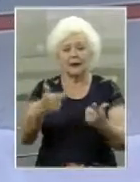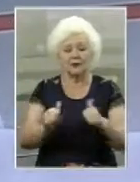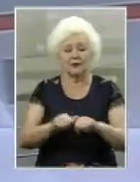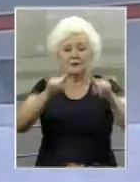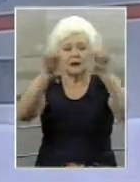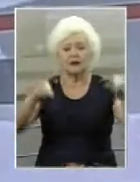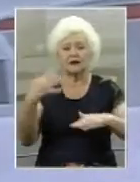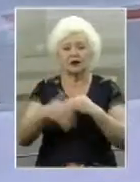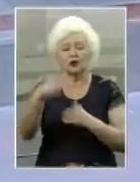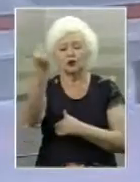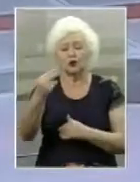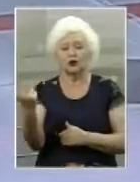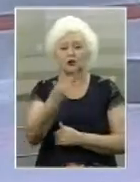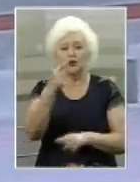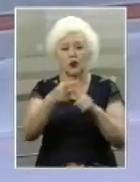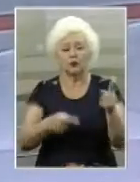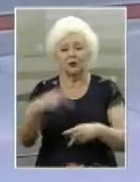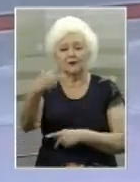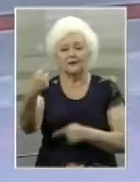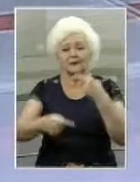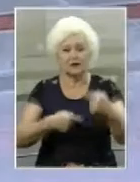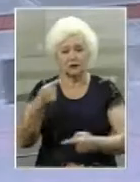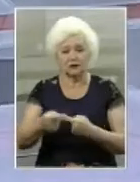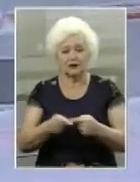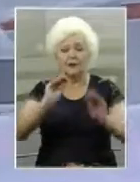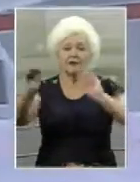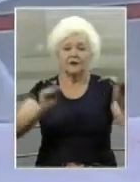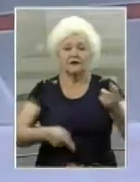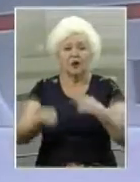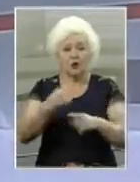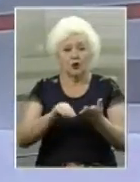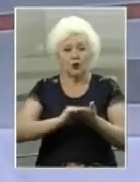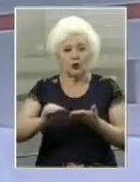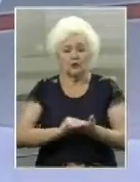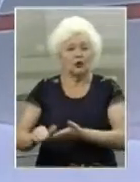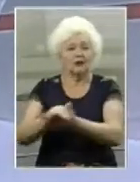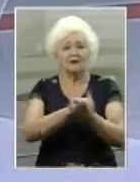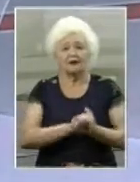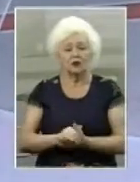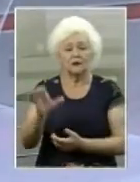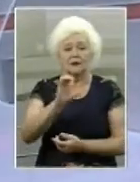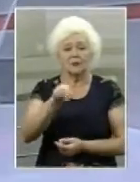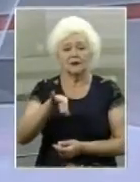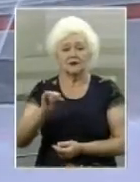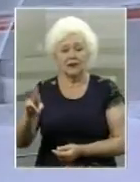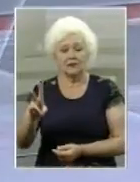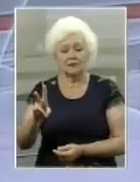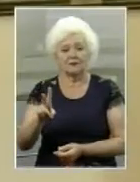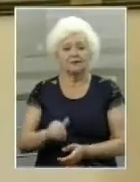херсонських художників другої половини ХХ століття. З виставки повернулась кореспондентка Суспільного Світлана Піцан.